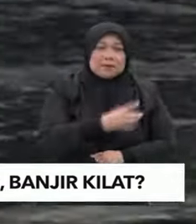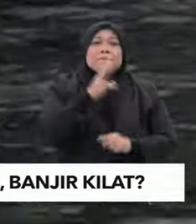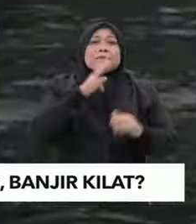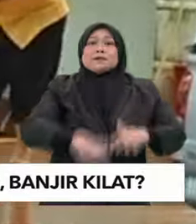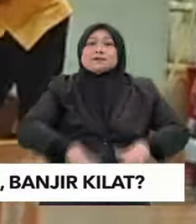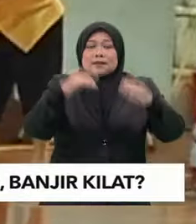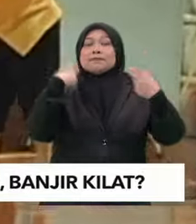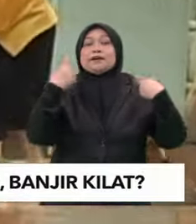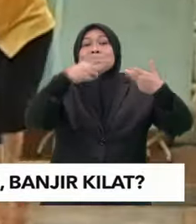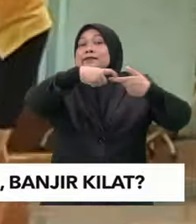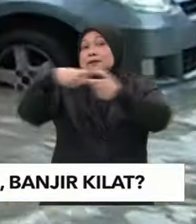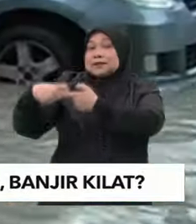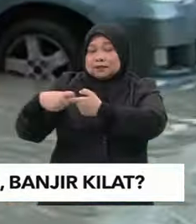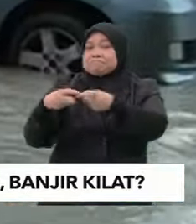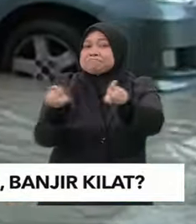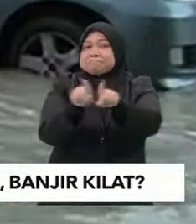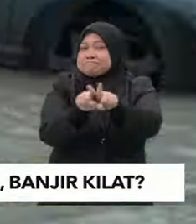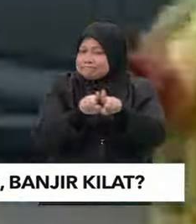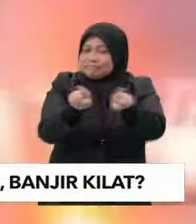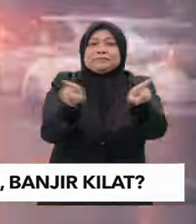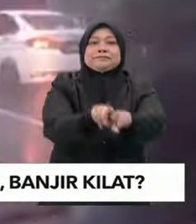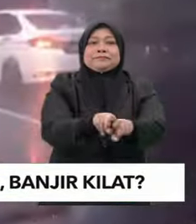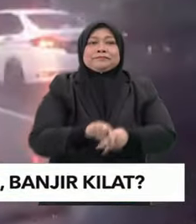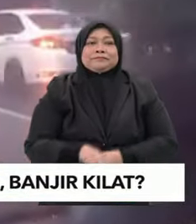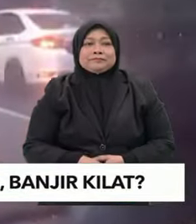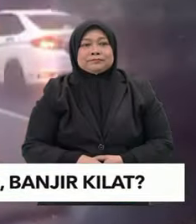kilat ada kaitan antara satu sama lain.